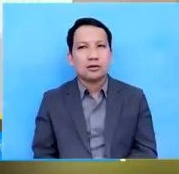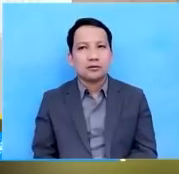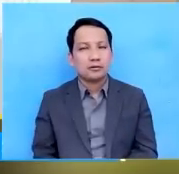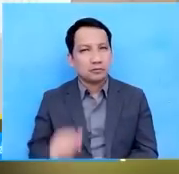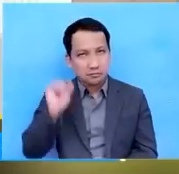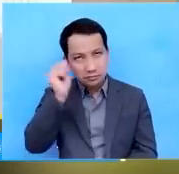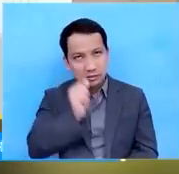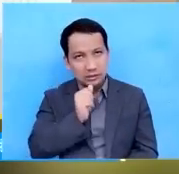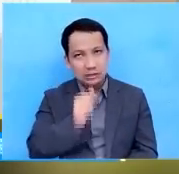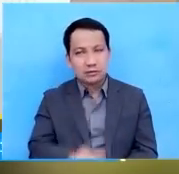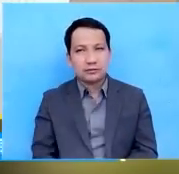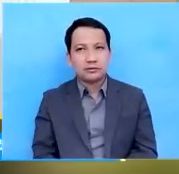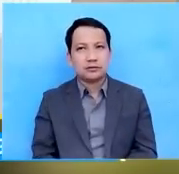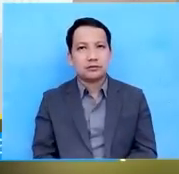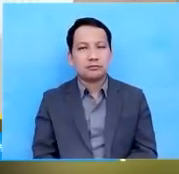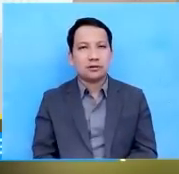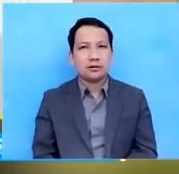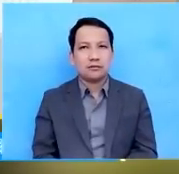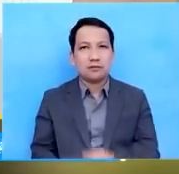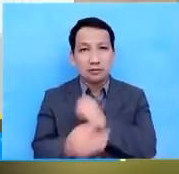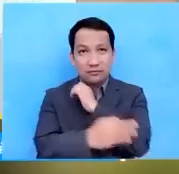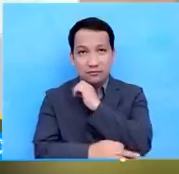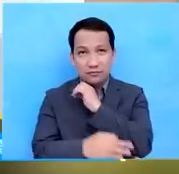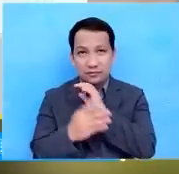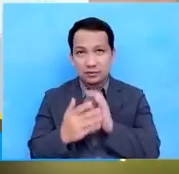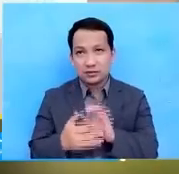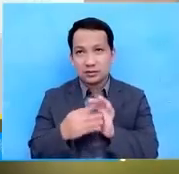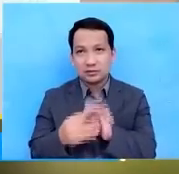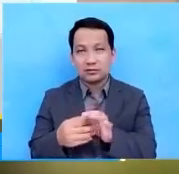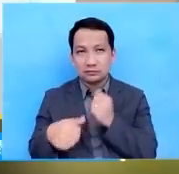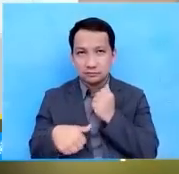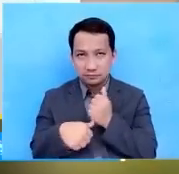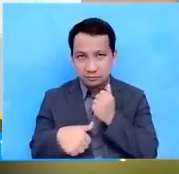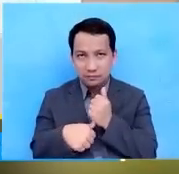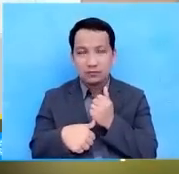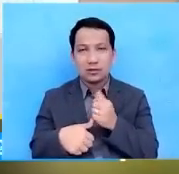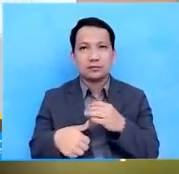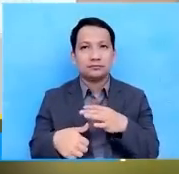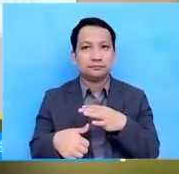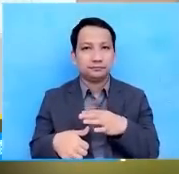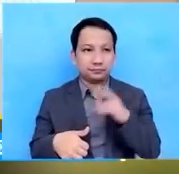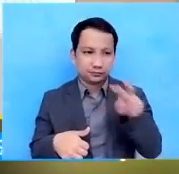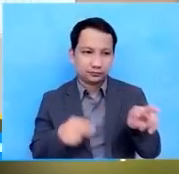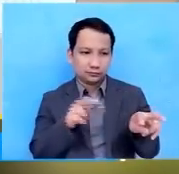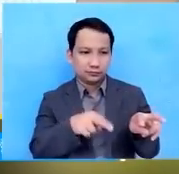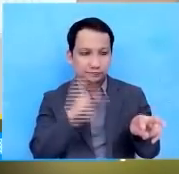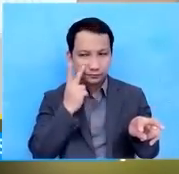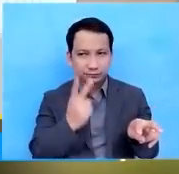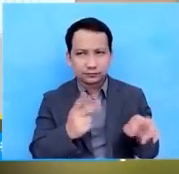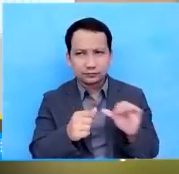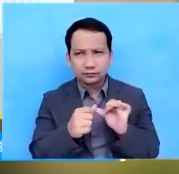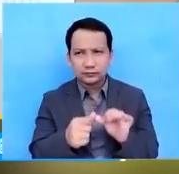patient naman po. Yung mga foreigners, may mga nag-assist naman. Nakita ko dun na